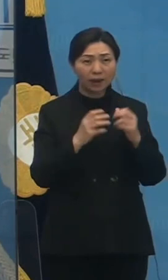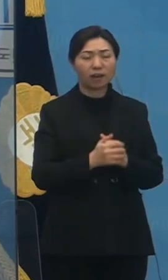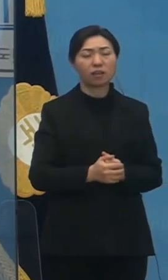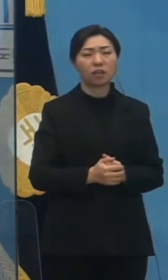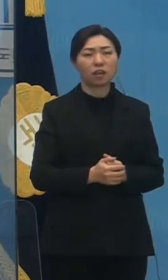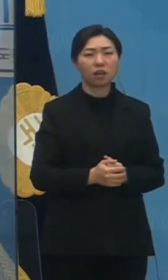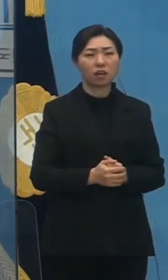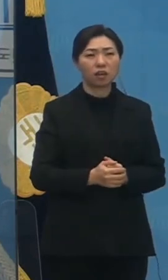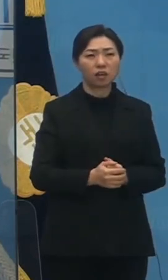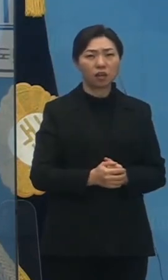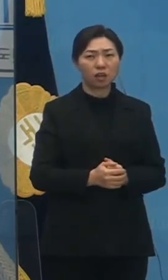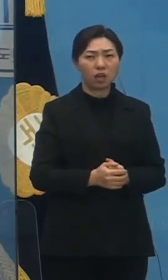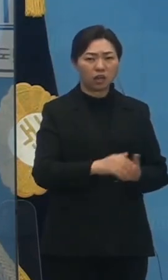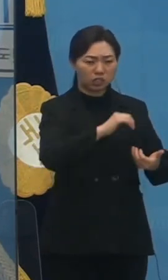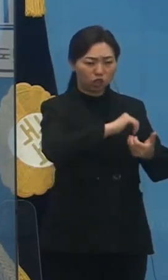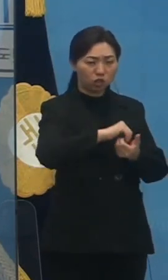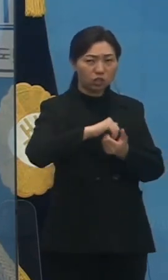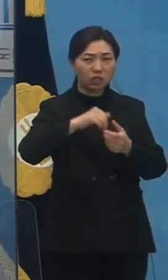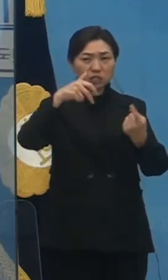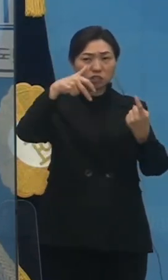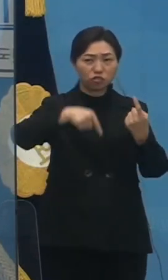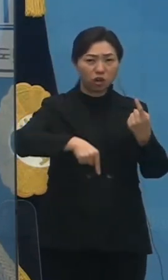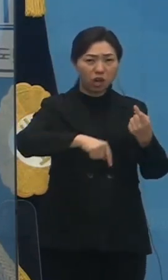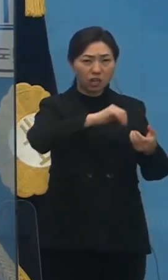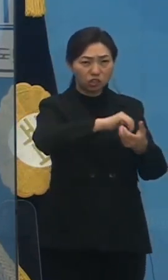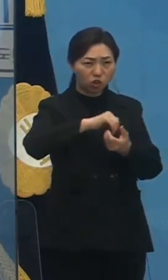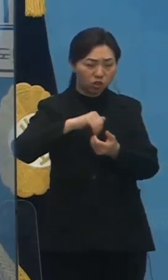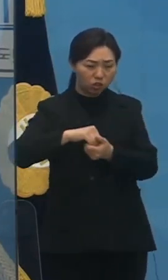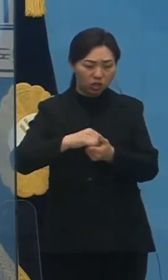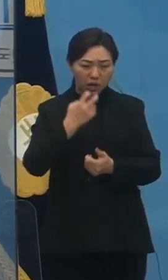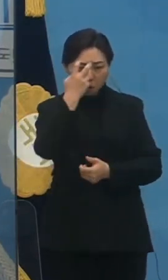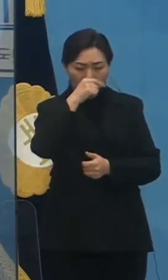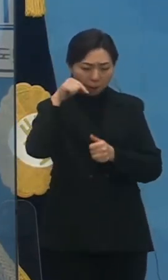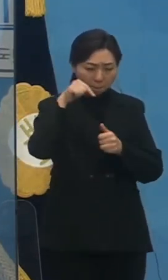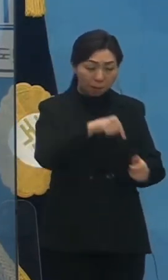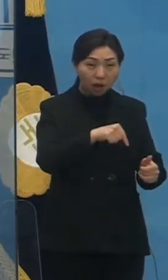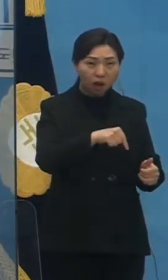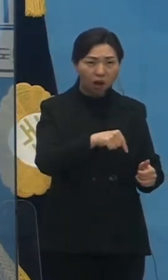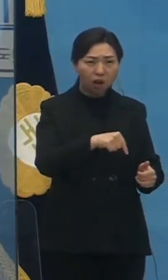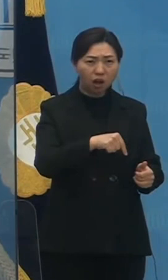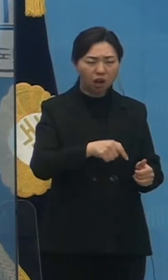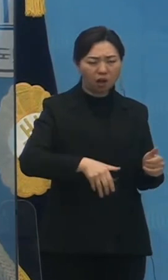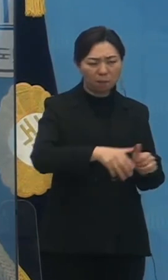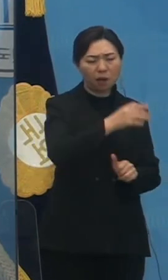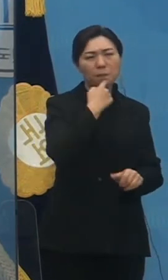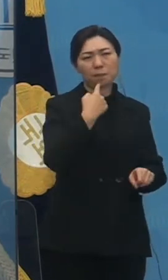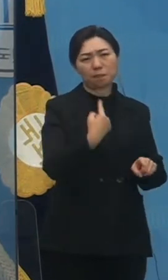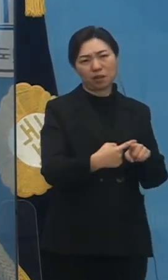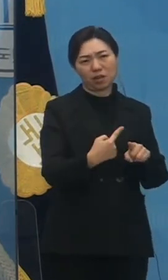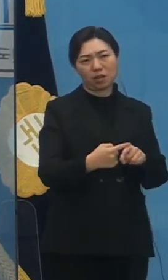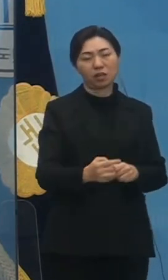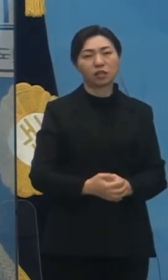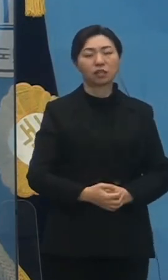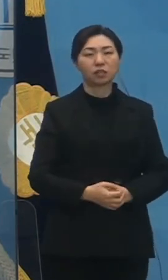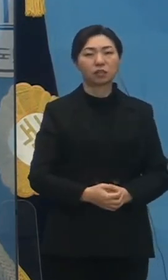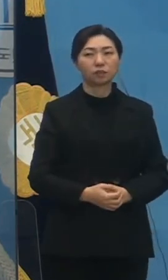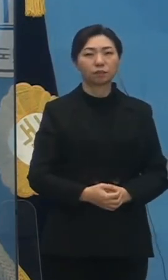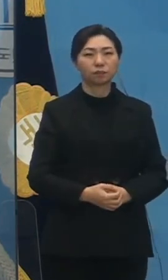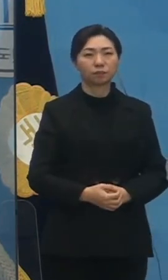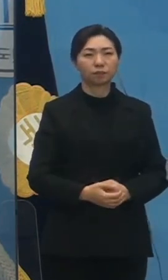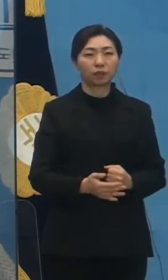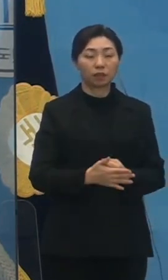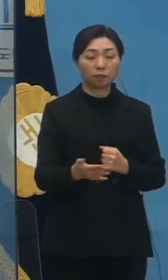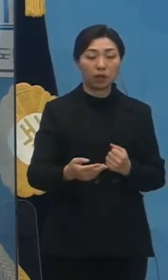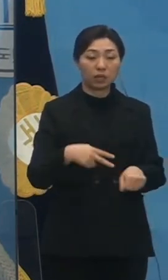주기적인 검사를 강제하는 것은 학대와 다름없다는 비판도 이어지고 있습니다. 학교 교직원들은